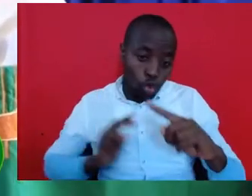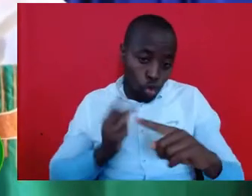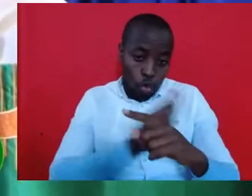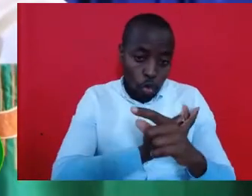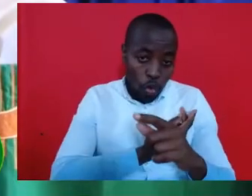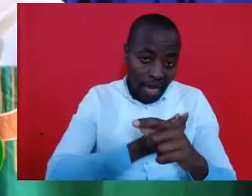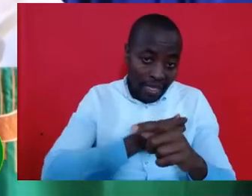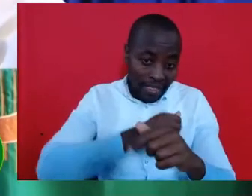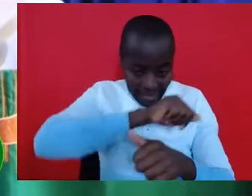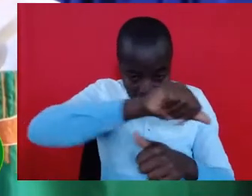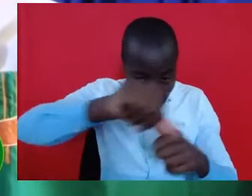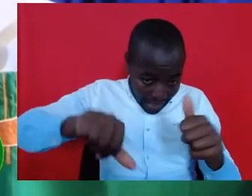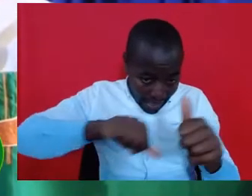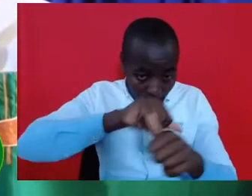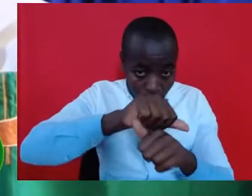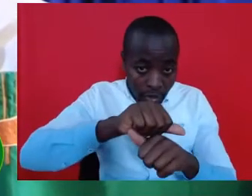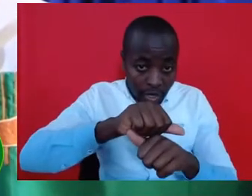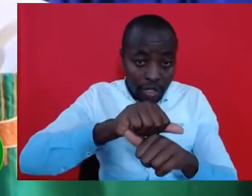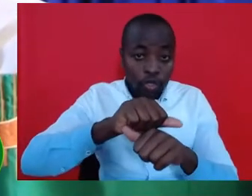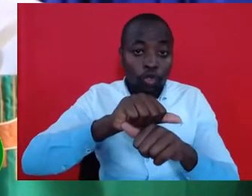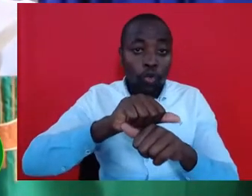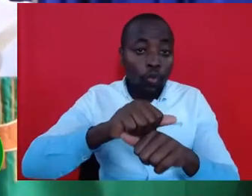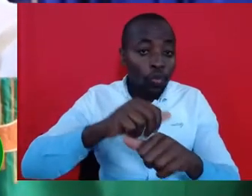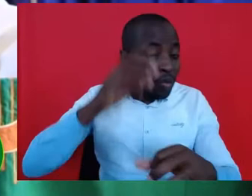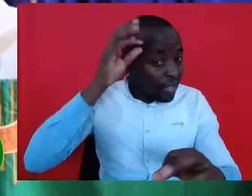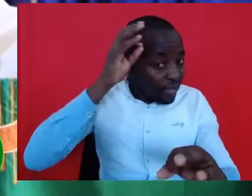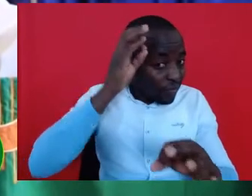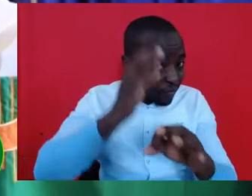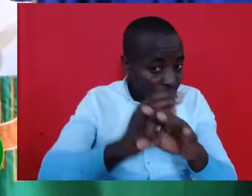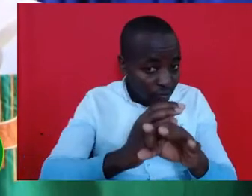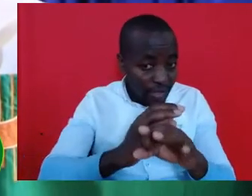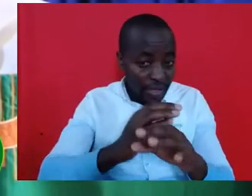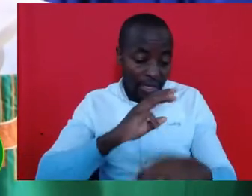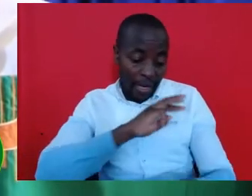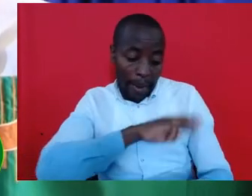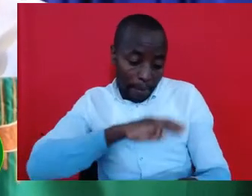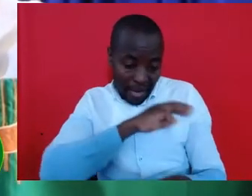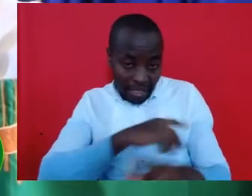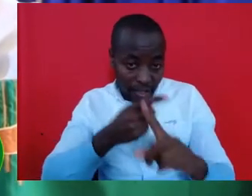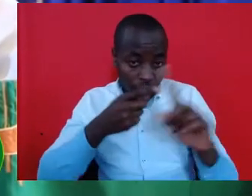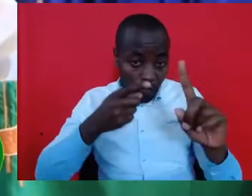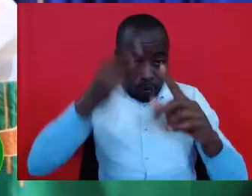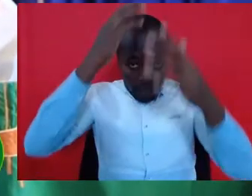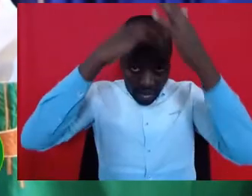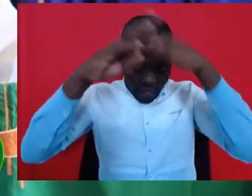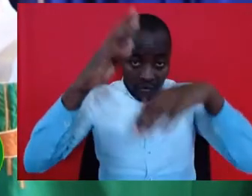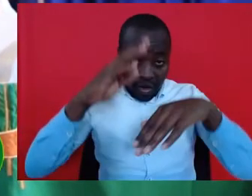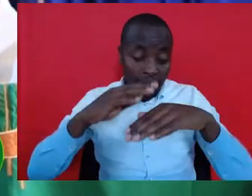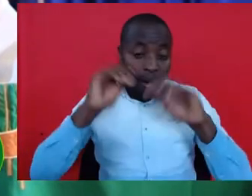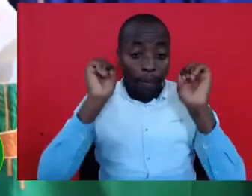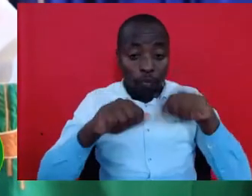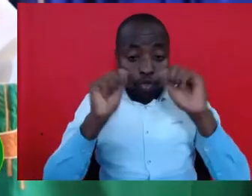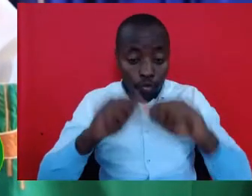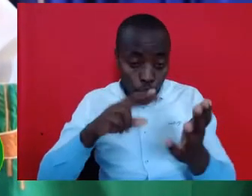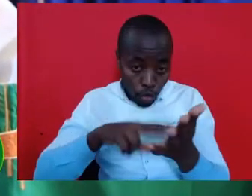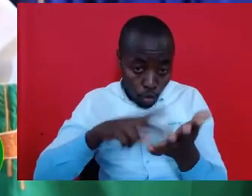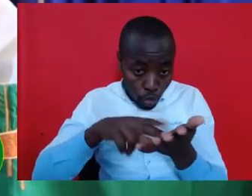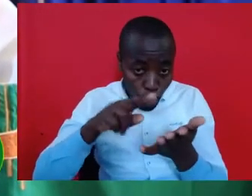imani na neema itokayo juu mbinguni, na utuwezeshe mfalme kutembea kwako na kutembea na